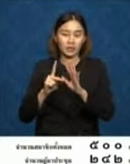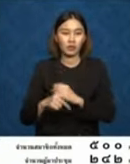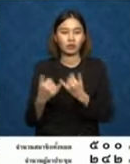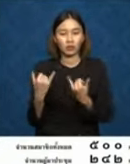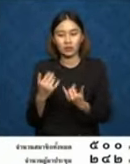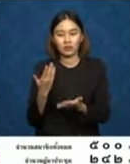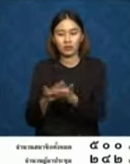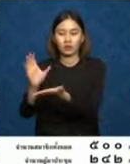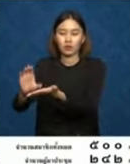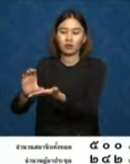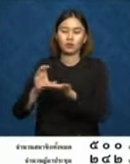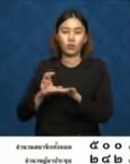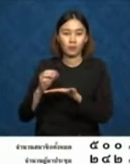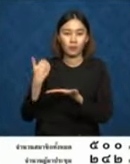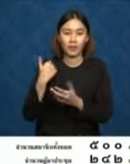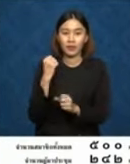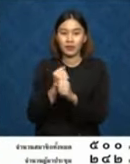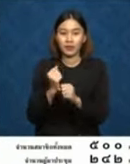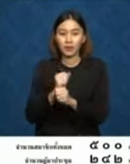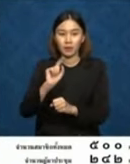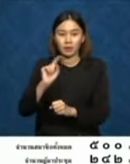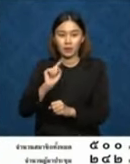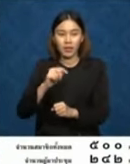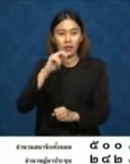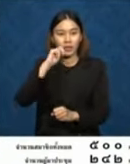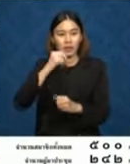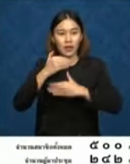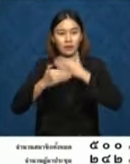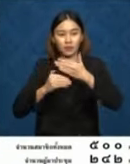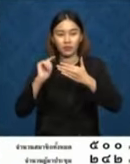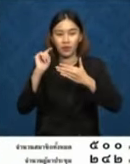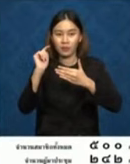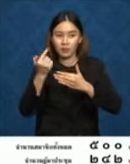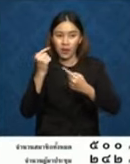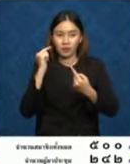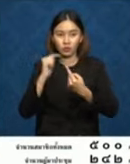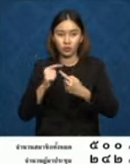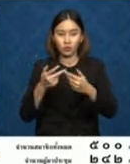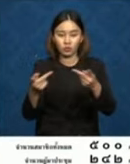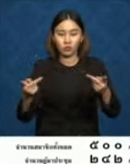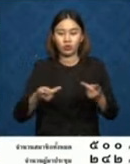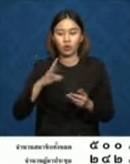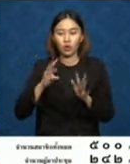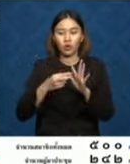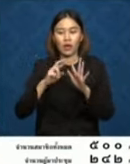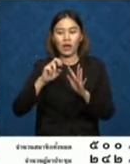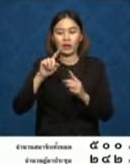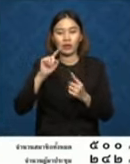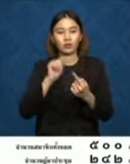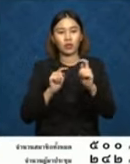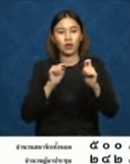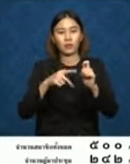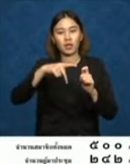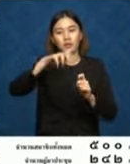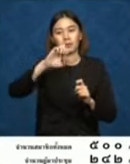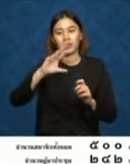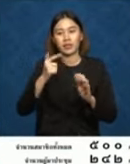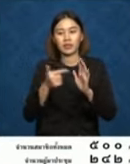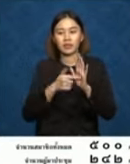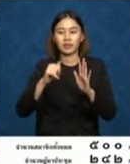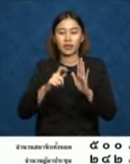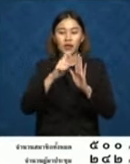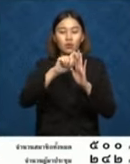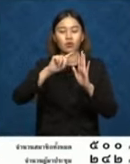ได้รับงบประมาณมาเพื่อที่จะทำการผันน้ำนะครับที่เกาะวารีนะครับซึ่งตั้งอยู่ในอำเภอพิชัยจังหวัดอุตรดิตถ์